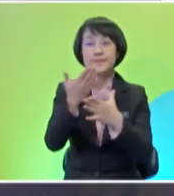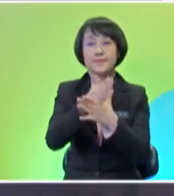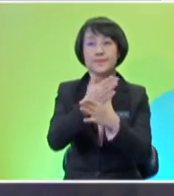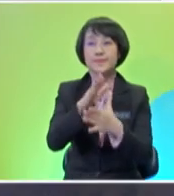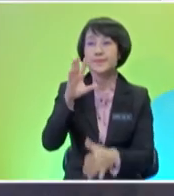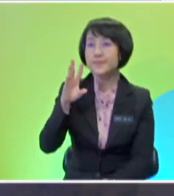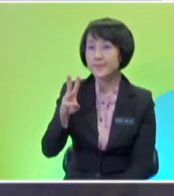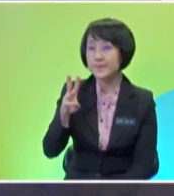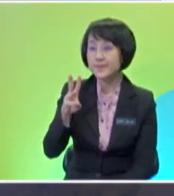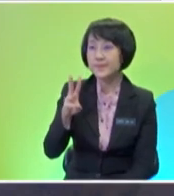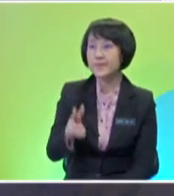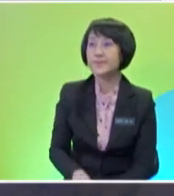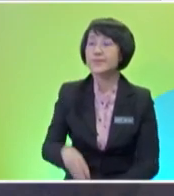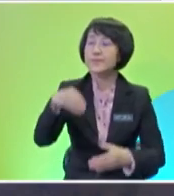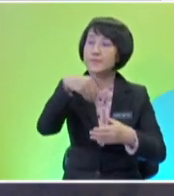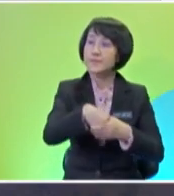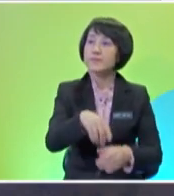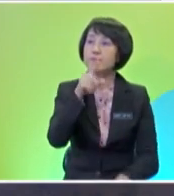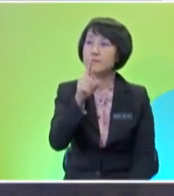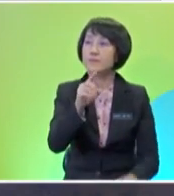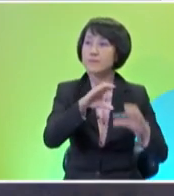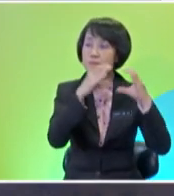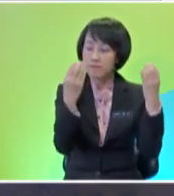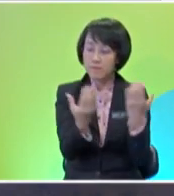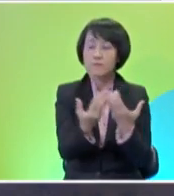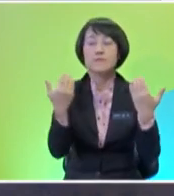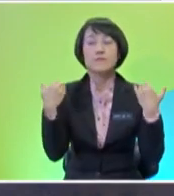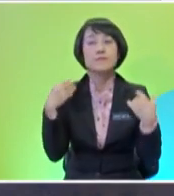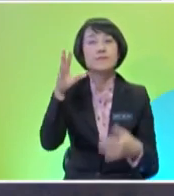dalam satu kumpulan ada enam